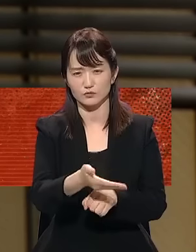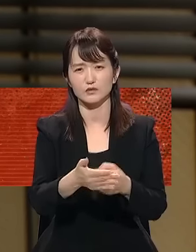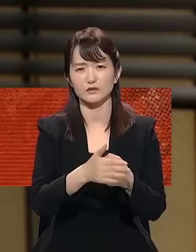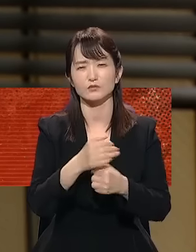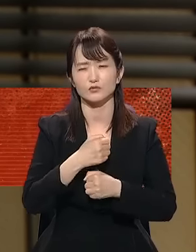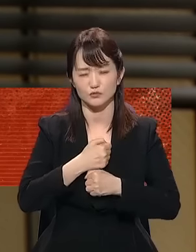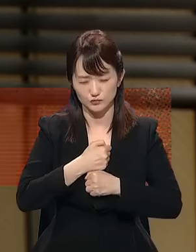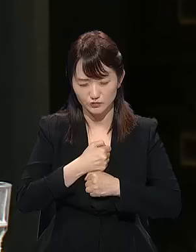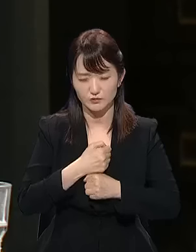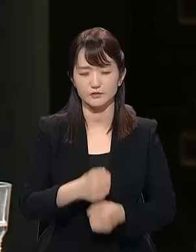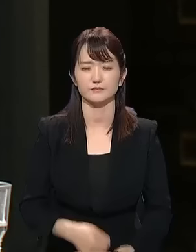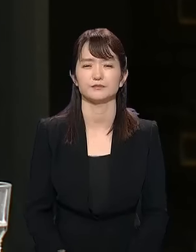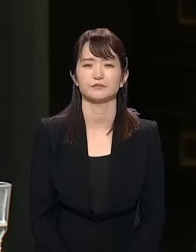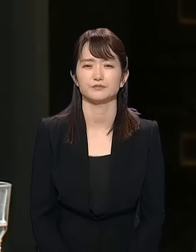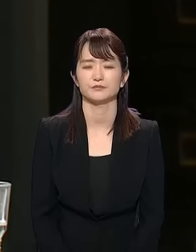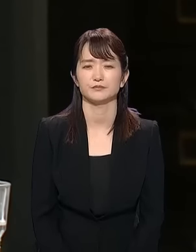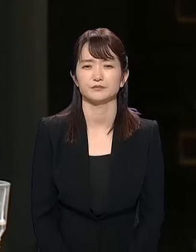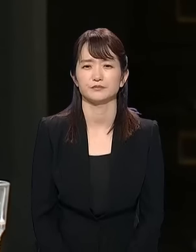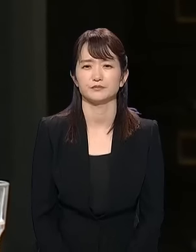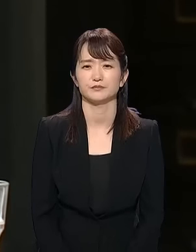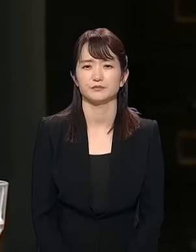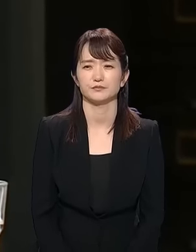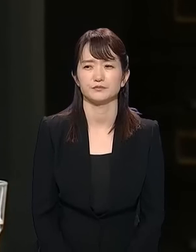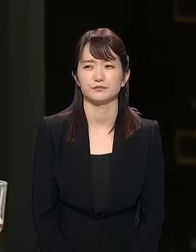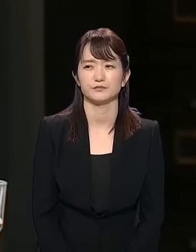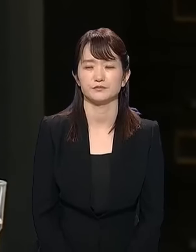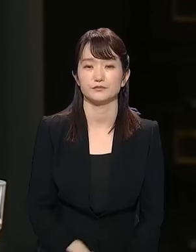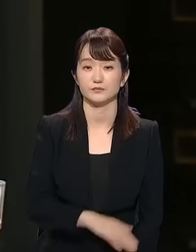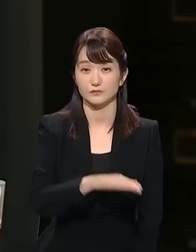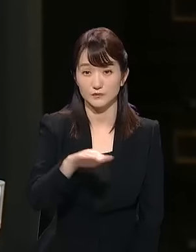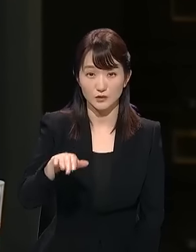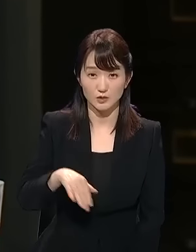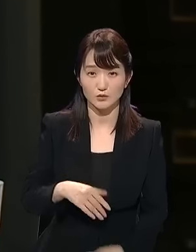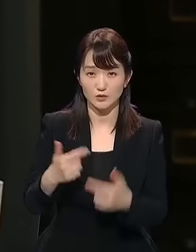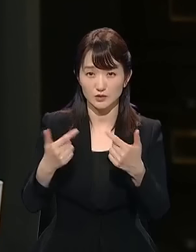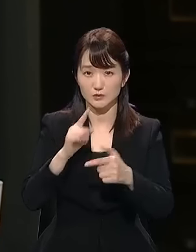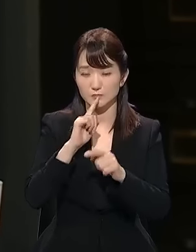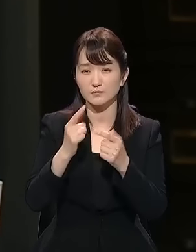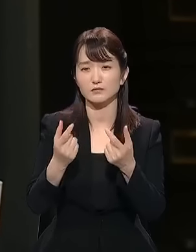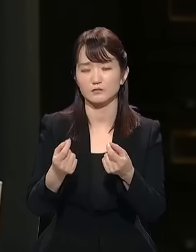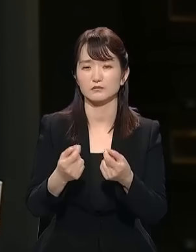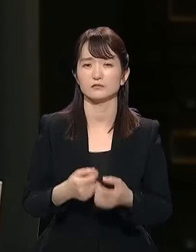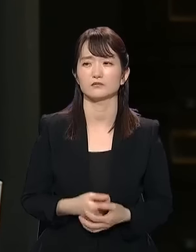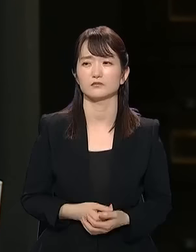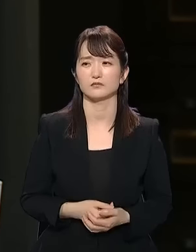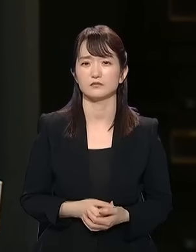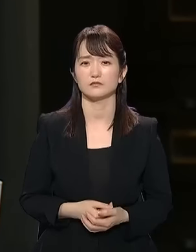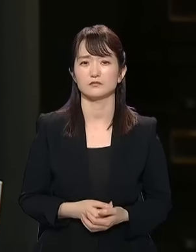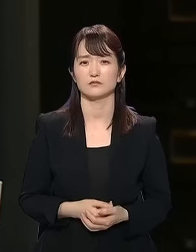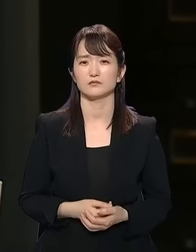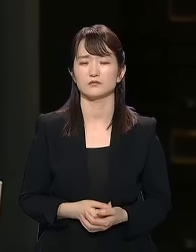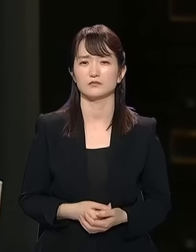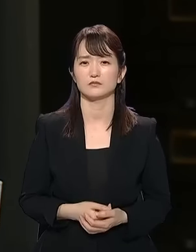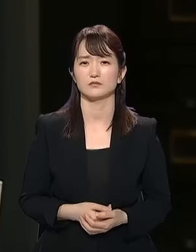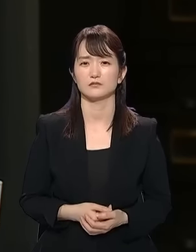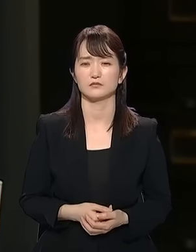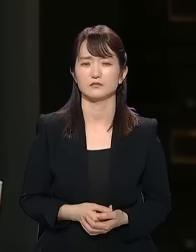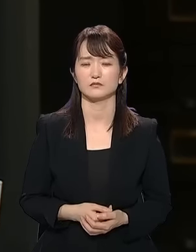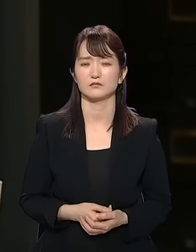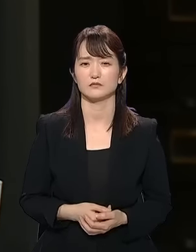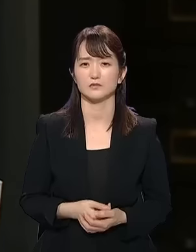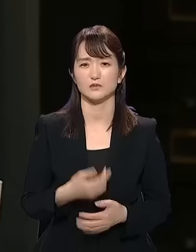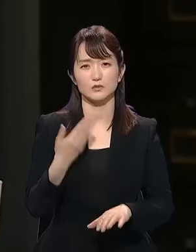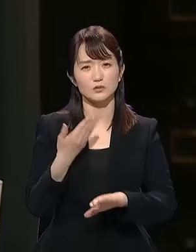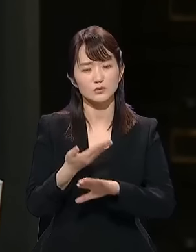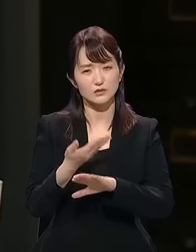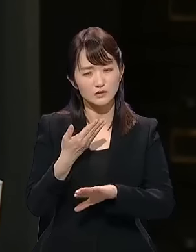이거 예 자 이거 저희가 항상 말씀드리지만 뭐 그니까 꾸은 피해자가 나오면 안 되는